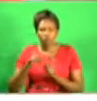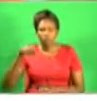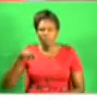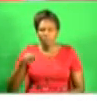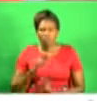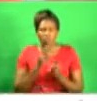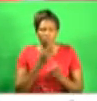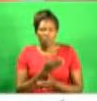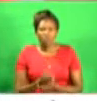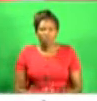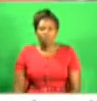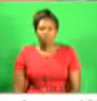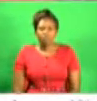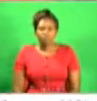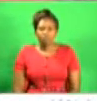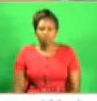Tupate taarifa hiyo.